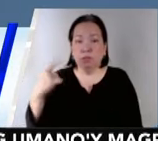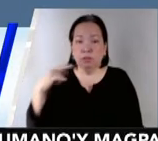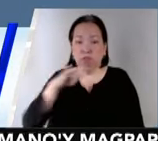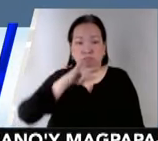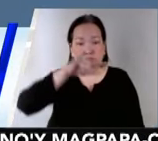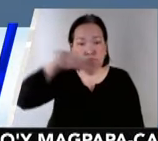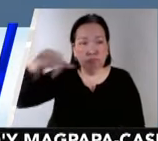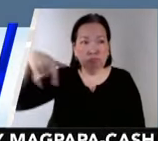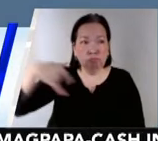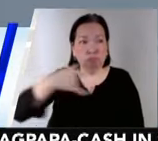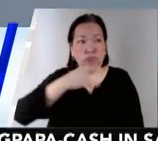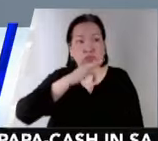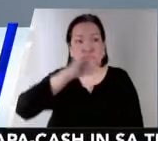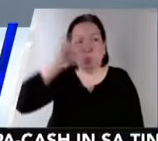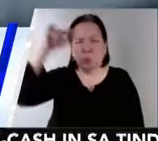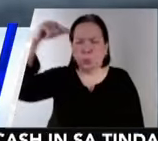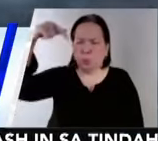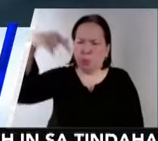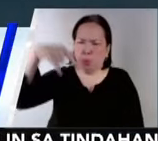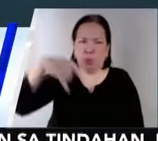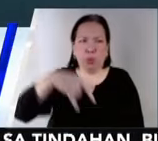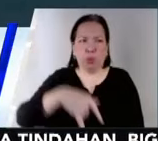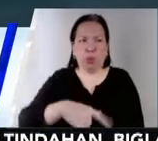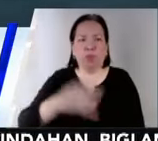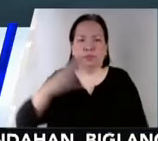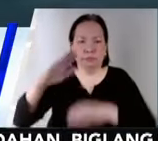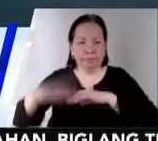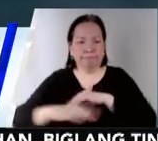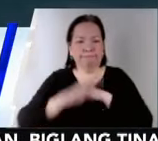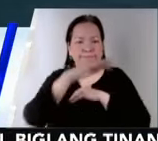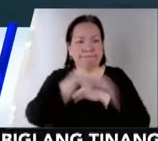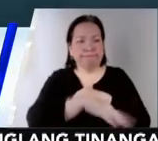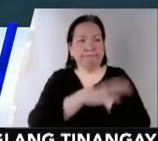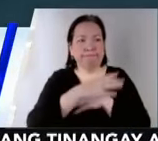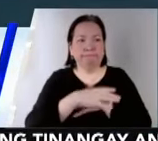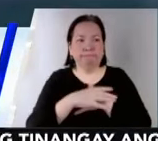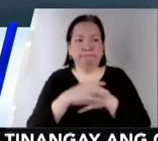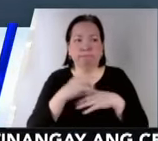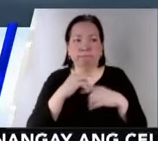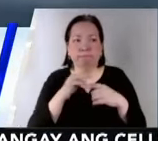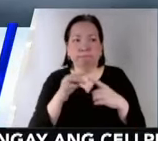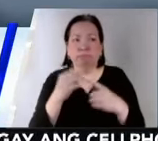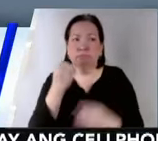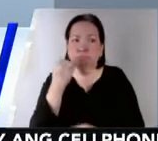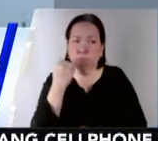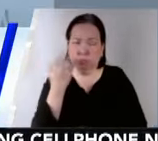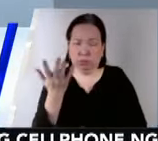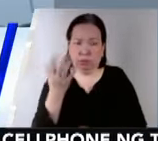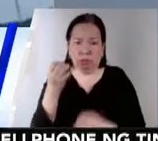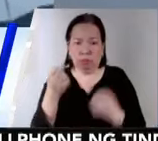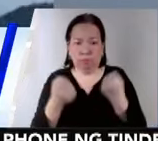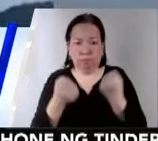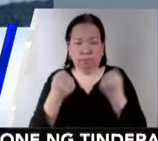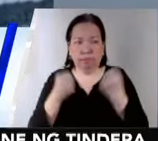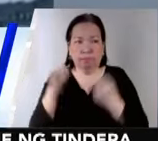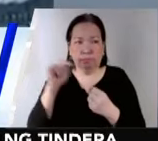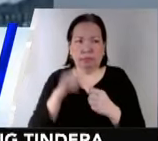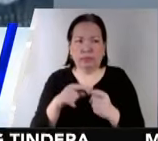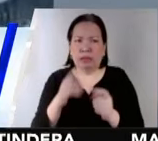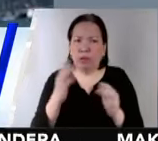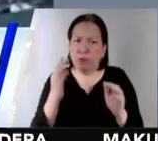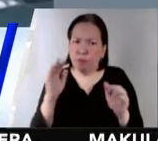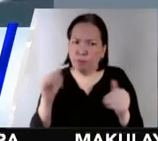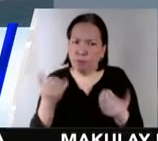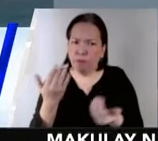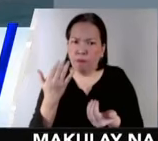bago tuluyang bumulusok sa Mediterranean Sea. Nasawi po ang piloto. Inaalam pa ang sanhina aksidente. Dahil dito,